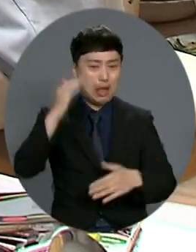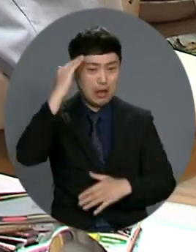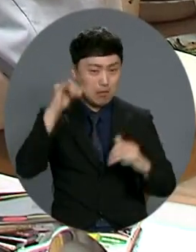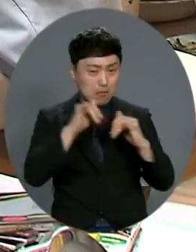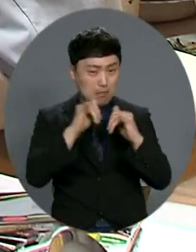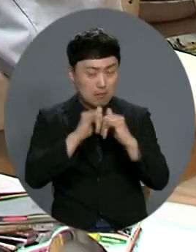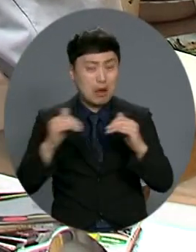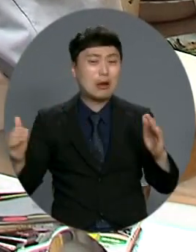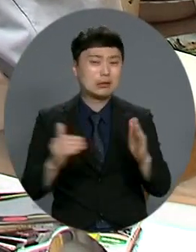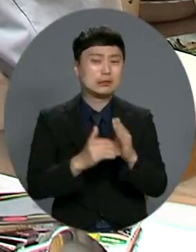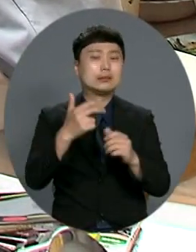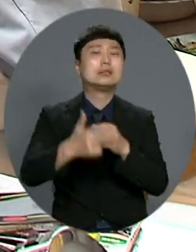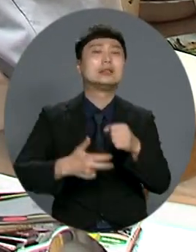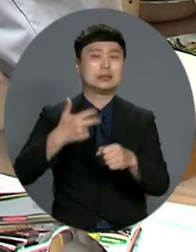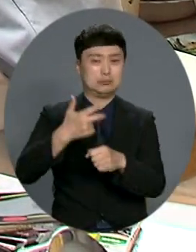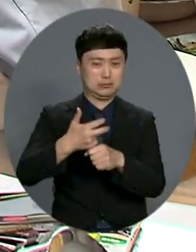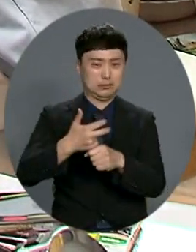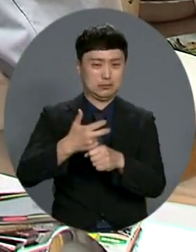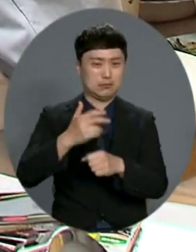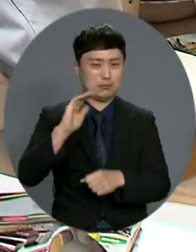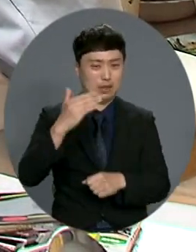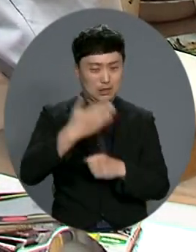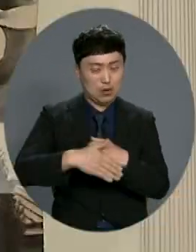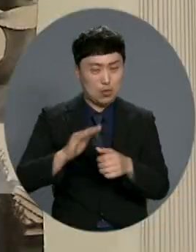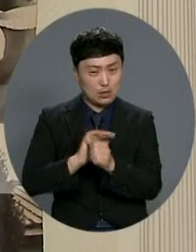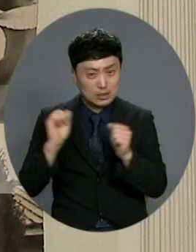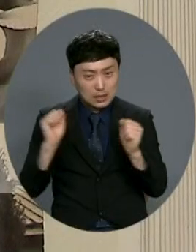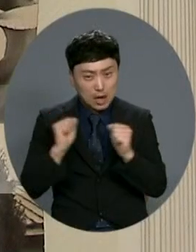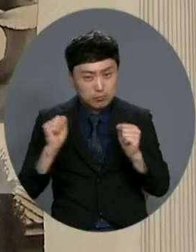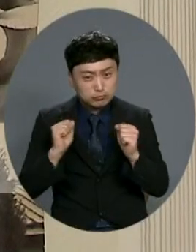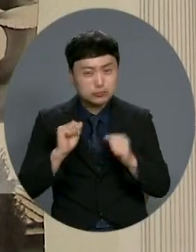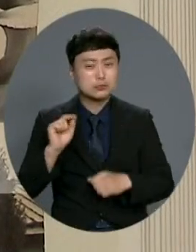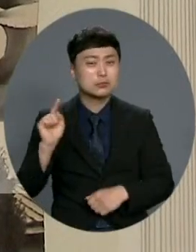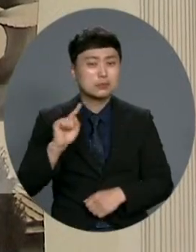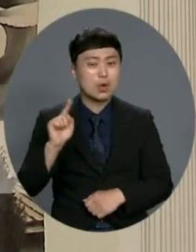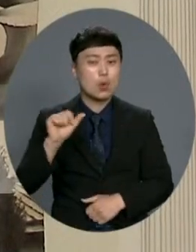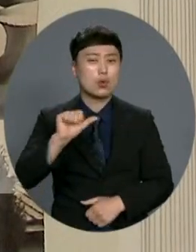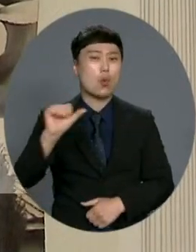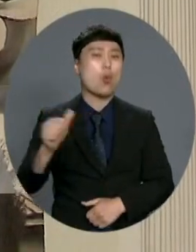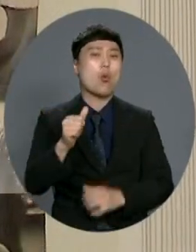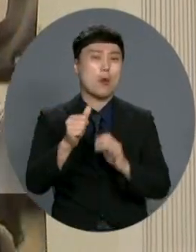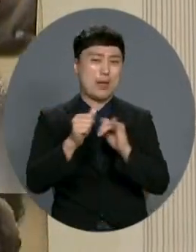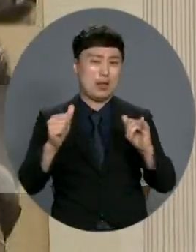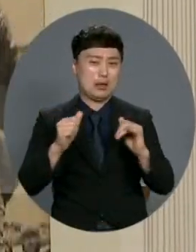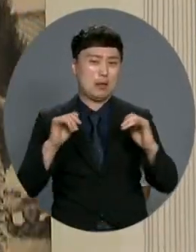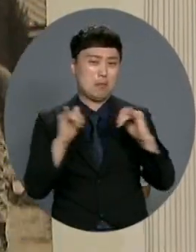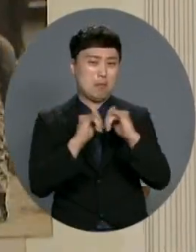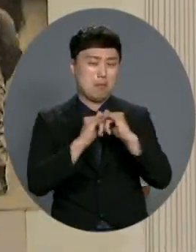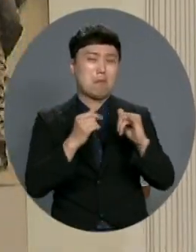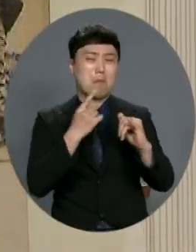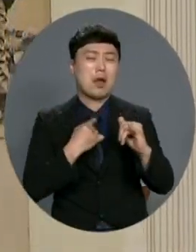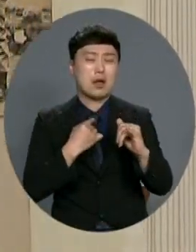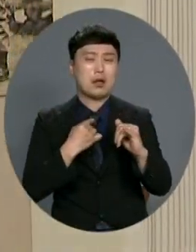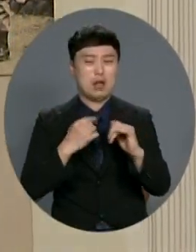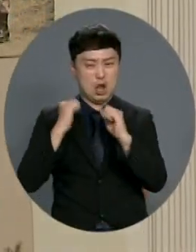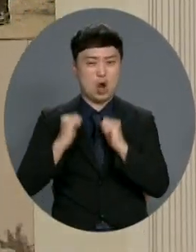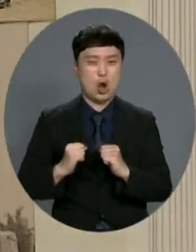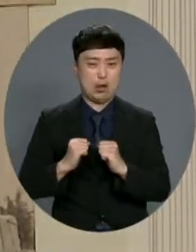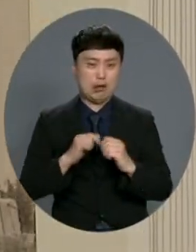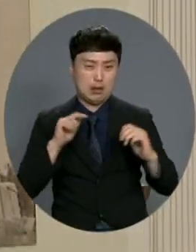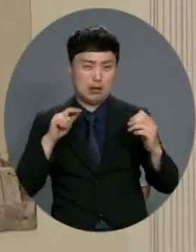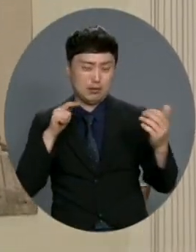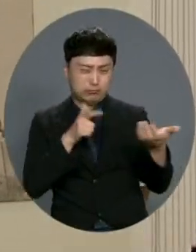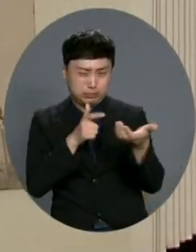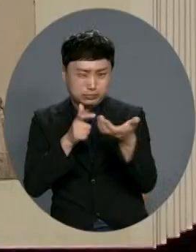끝나고 70년, 대구 경북에는 5,500여 명의 참전용사가 남아있습니다. 빗발치던 포탄과 총알